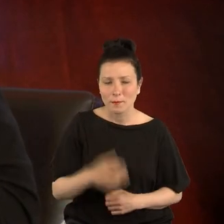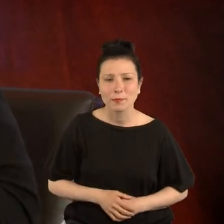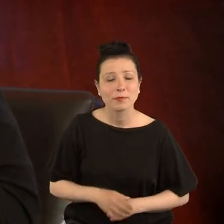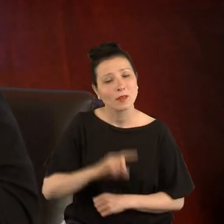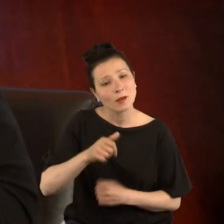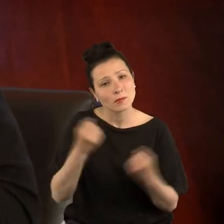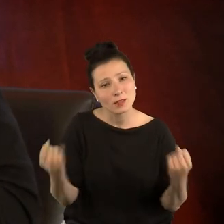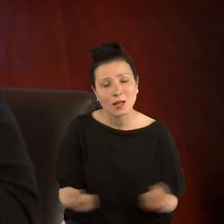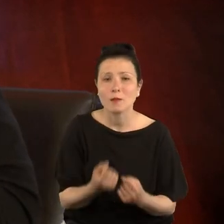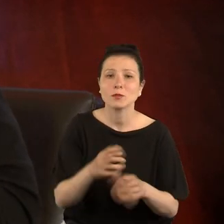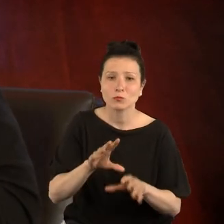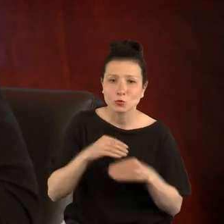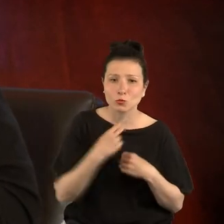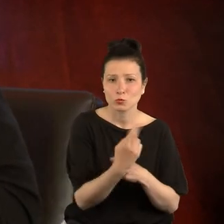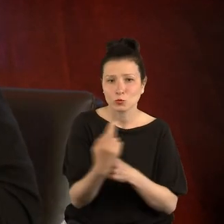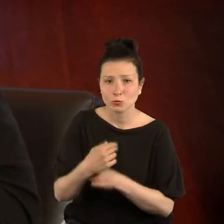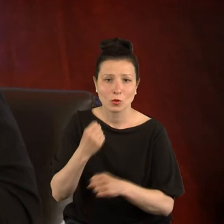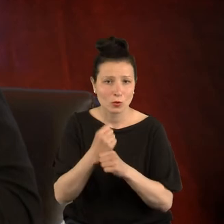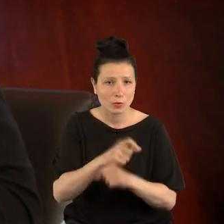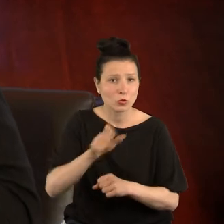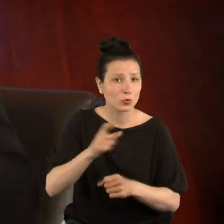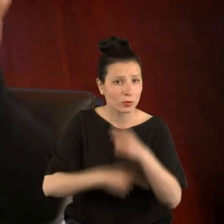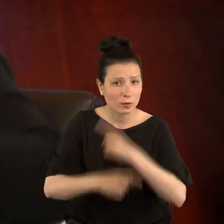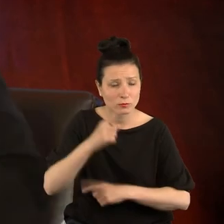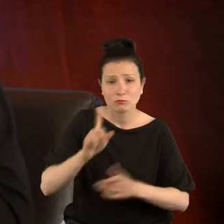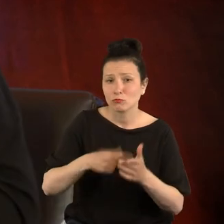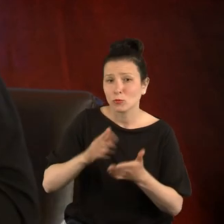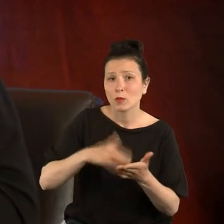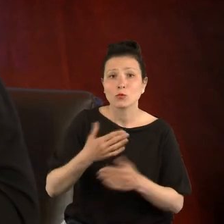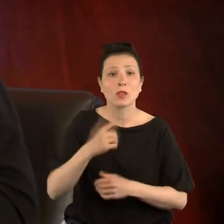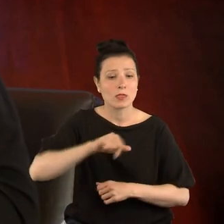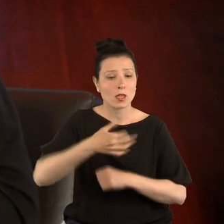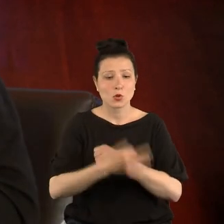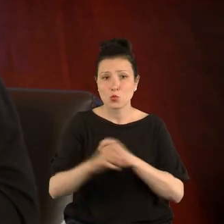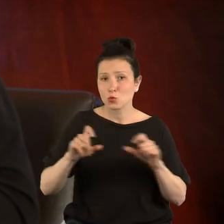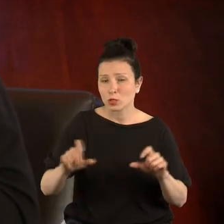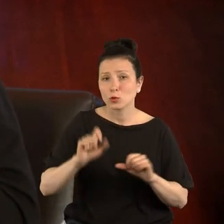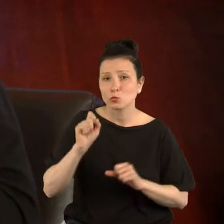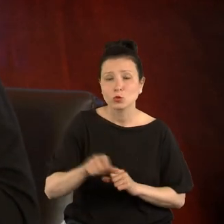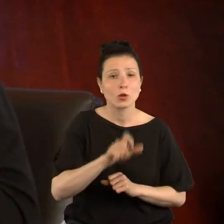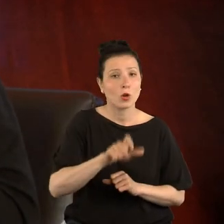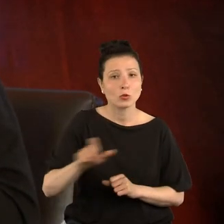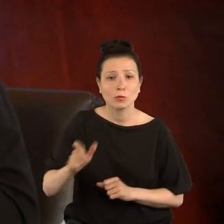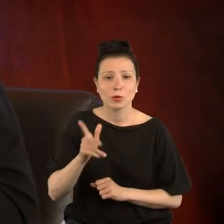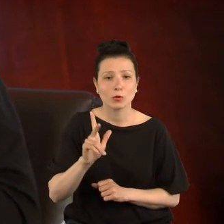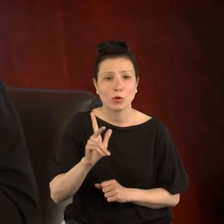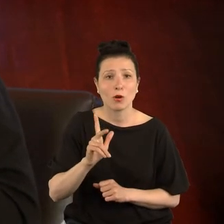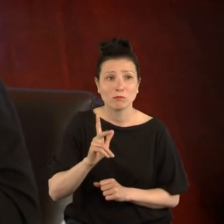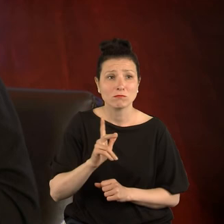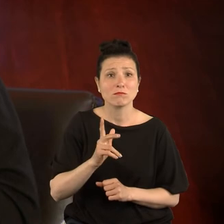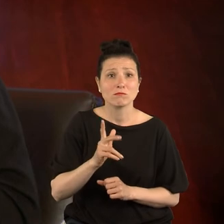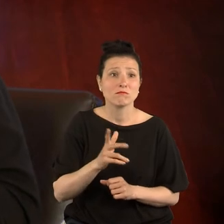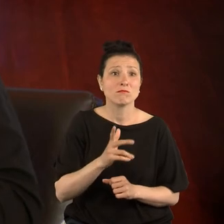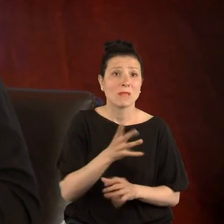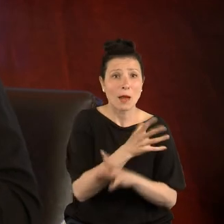się zatrudniać osoby z niepełnosprawnością. Często na przykład na naszej uczelni to są osoby, które są naszymi